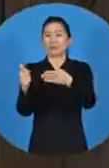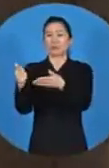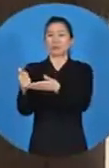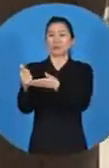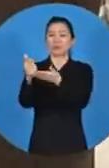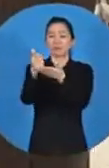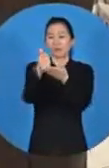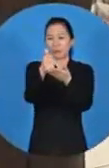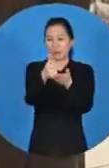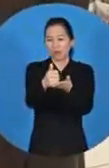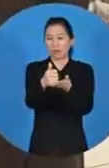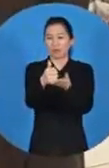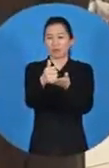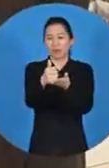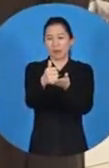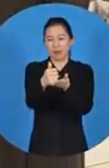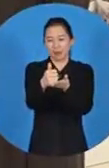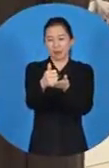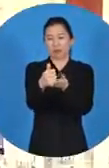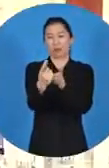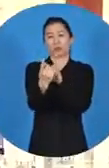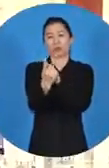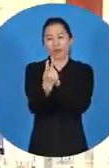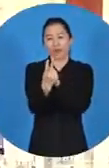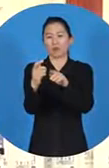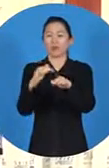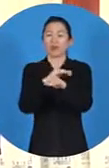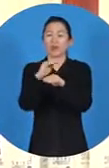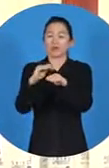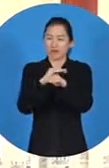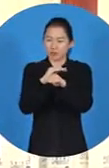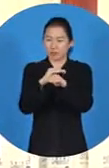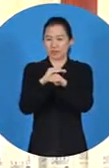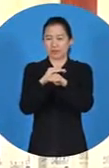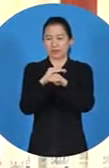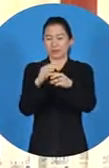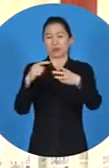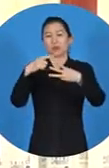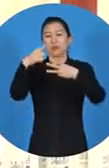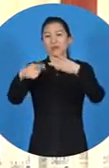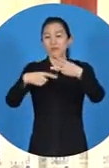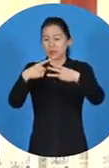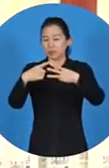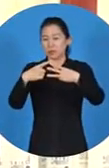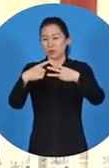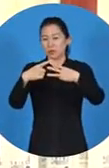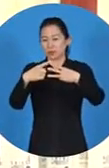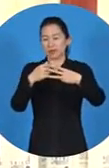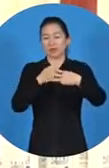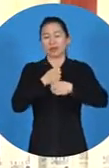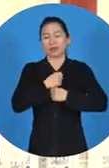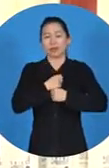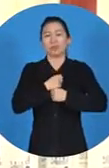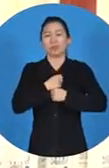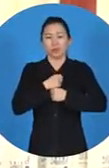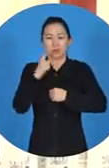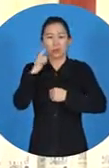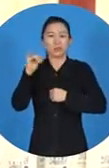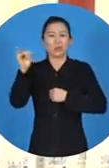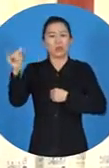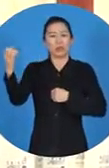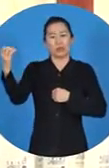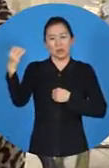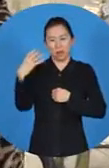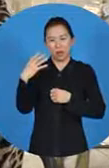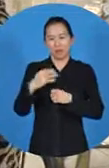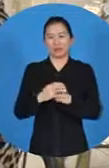で、在庫っていうその2つは気をつけております。あと出会いを大切にすることといった3点は気をつけるように言われ